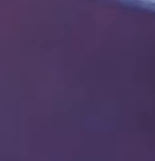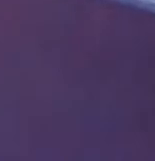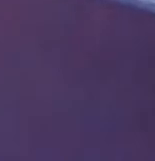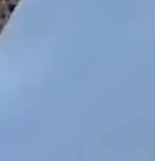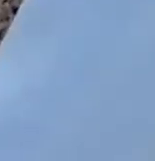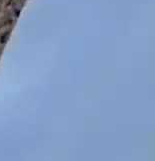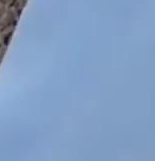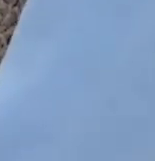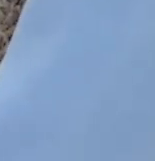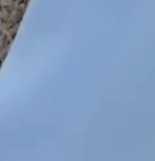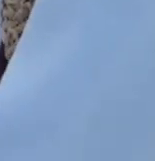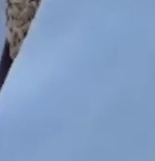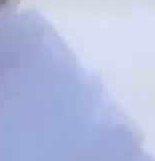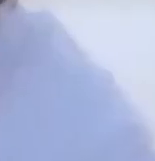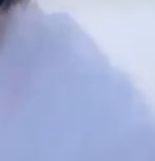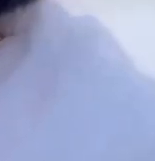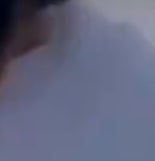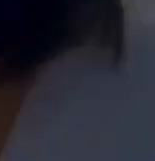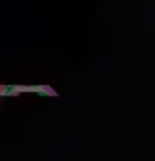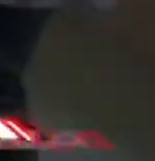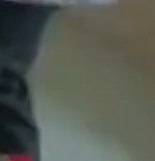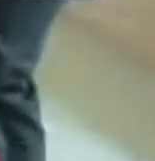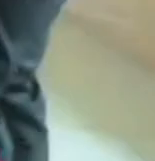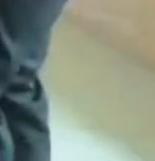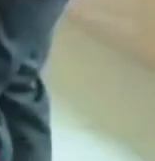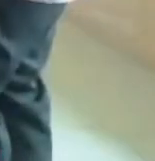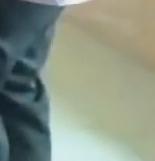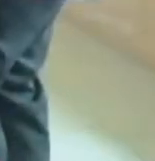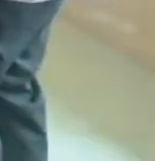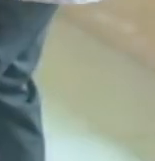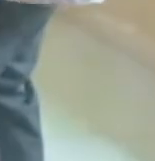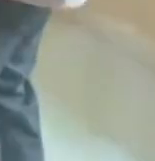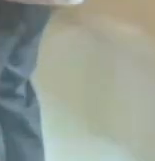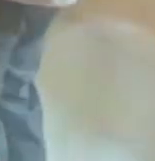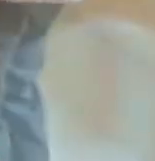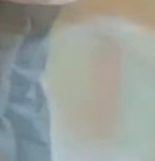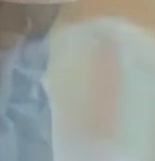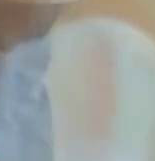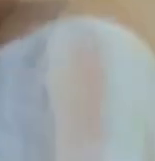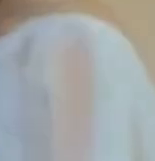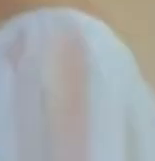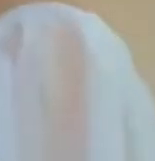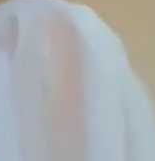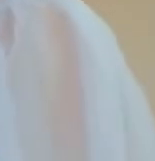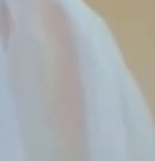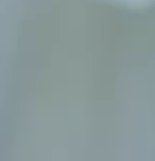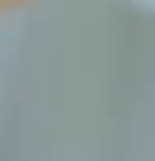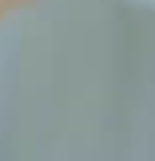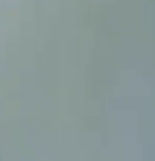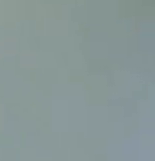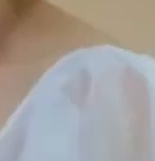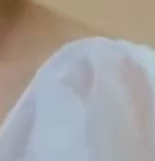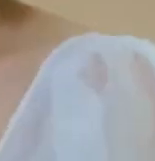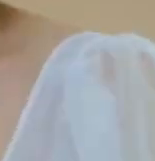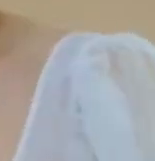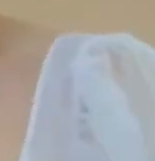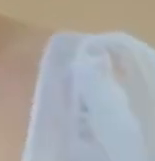Millicent, will you marry me? Sumpa ang magsasama sa hirap